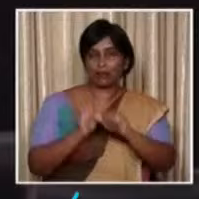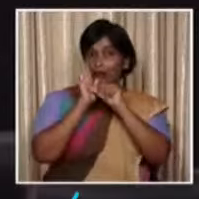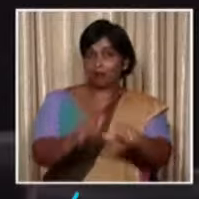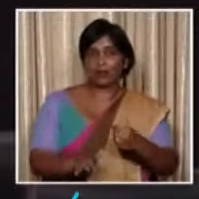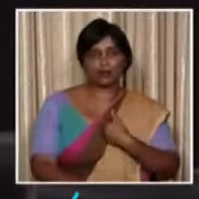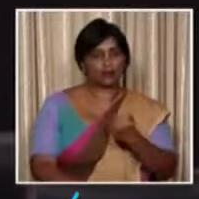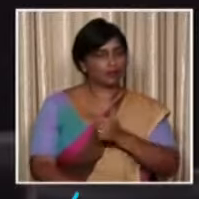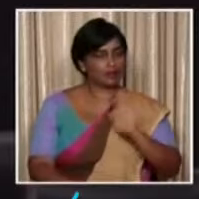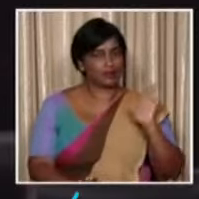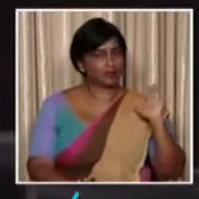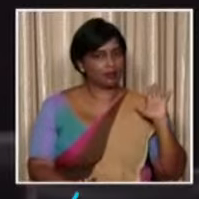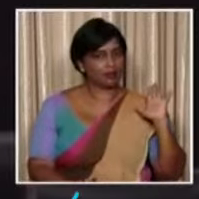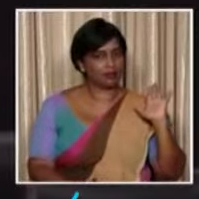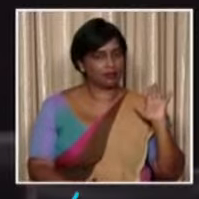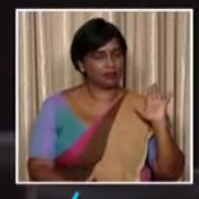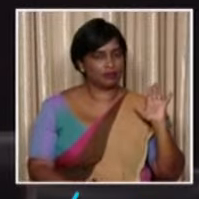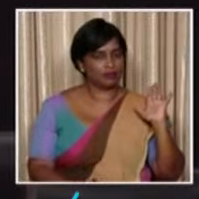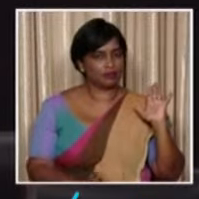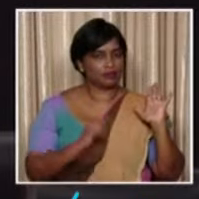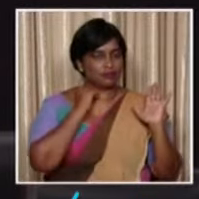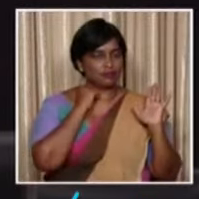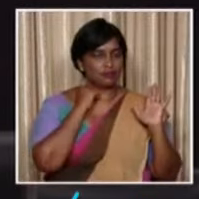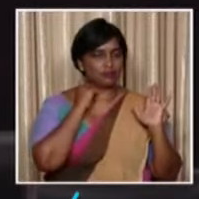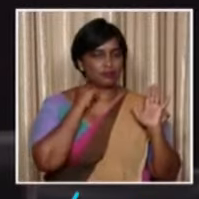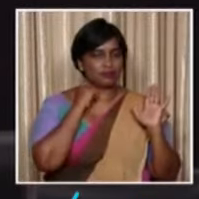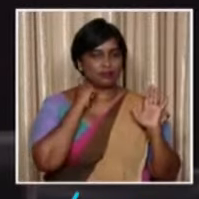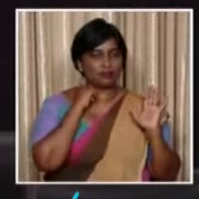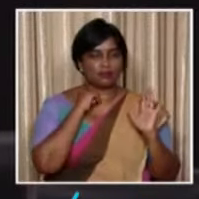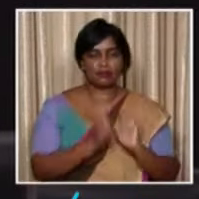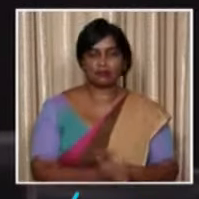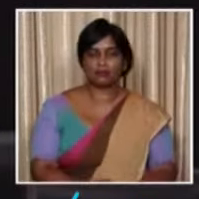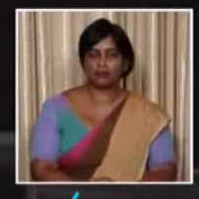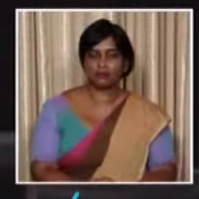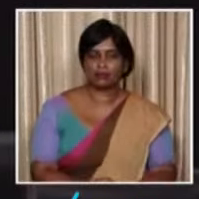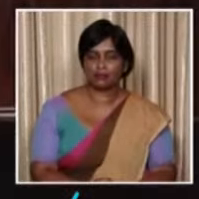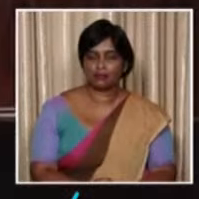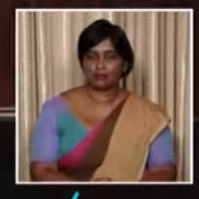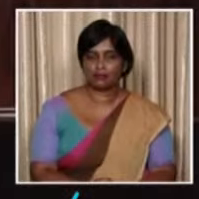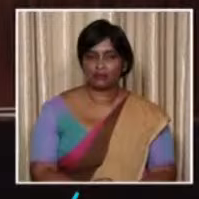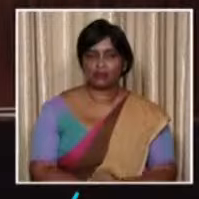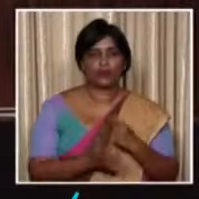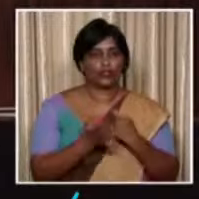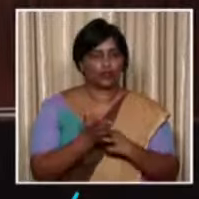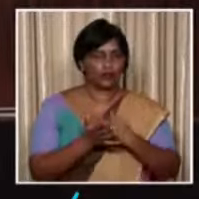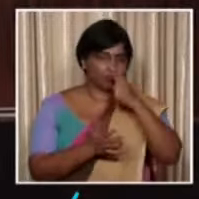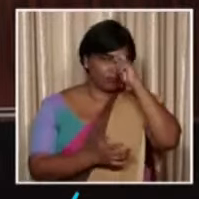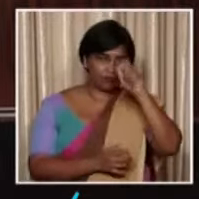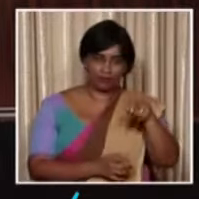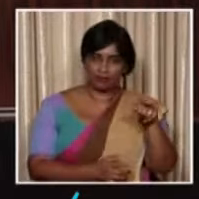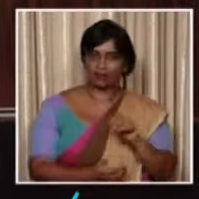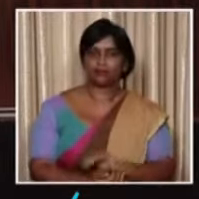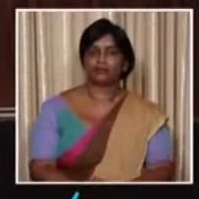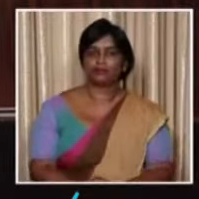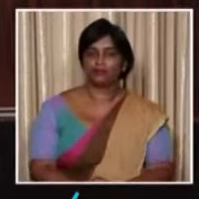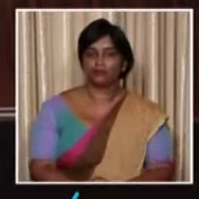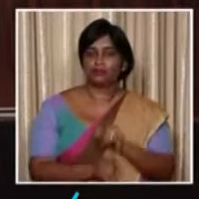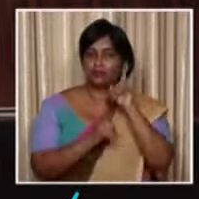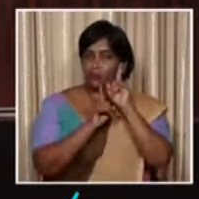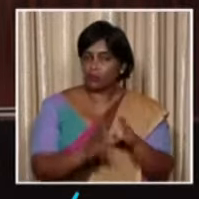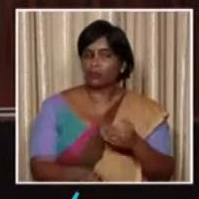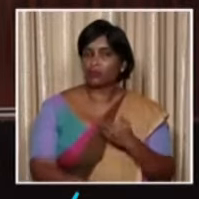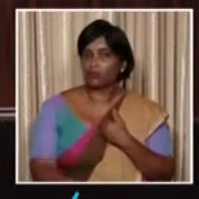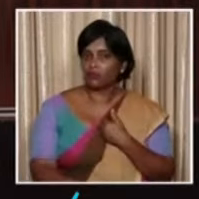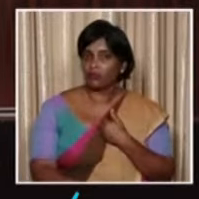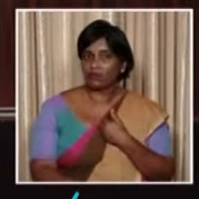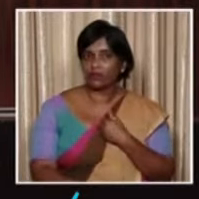මං කැමතිද ඔව් නමල් මෙතුමා රොෂාන් ආනන්දසිංහ මන්ත්‍රීතුමා එවැනි ප්‍රකාශයක්